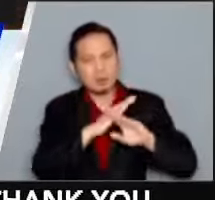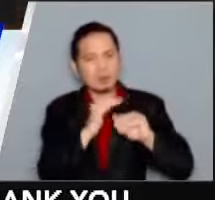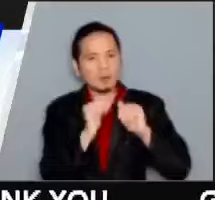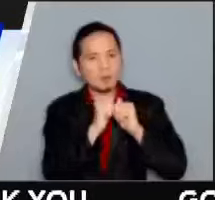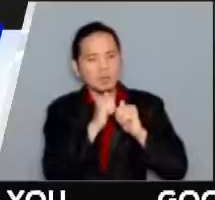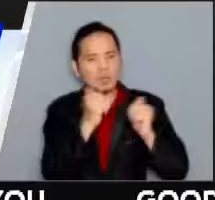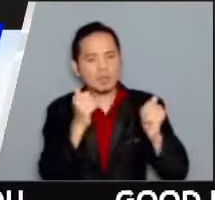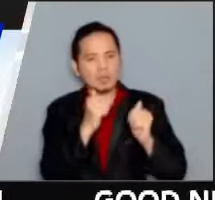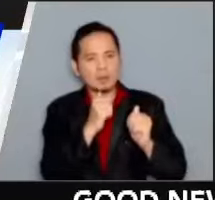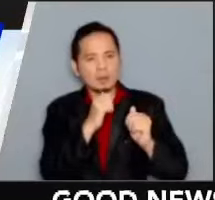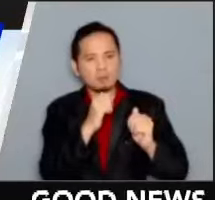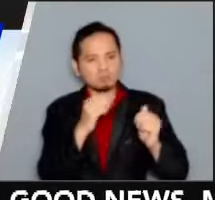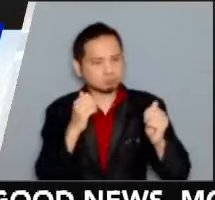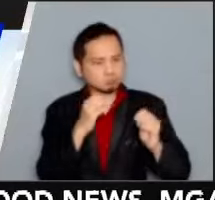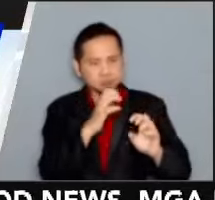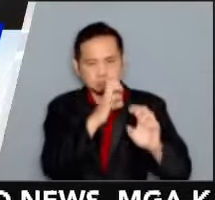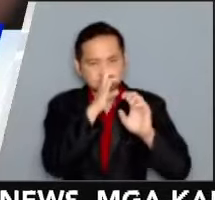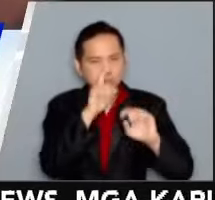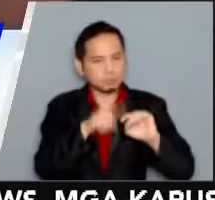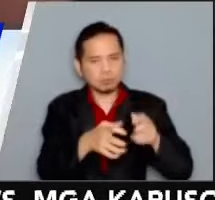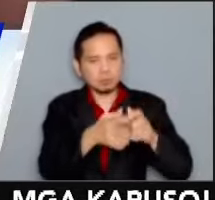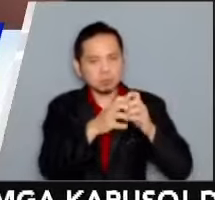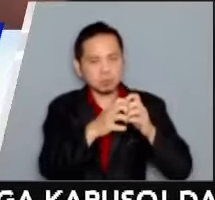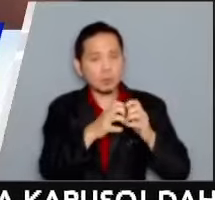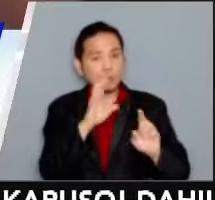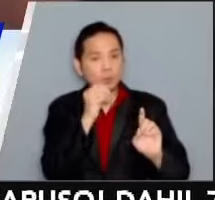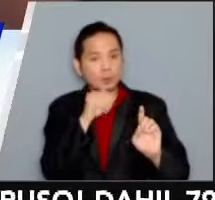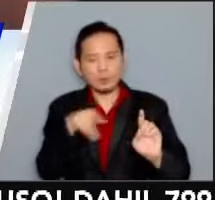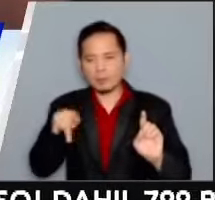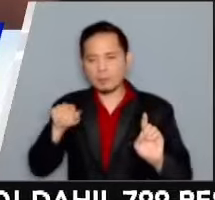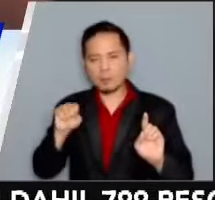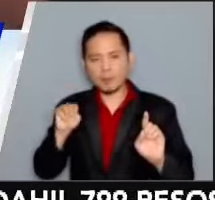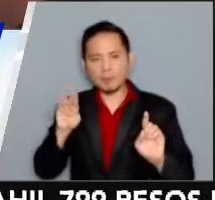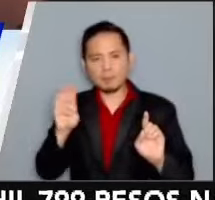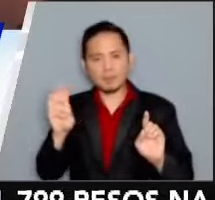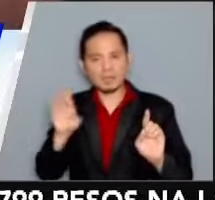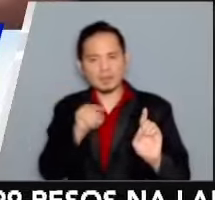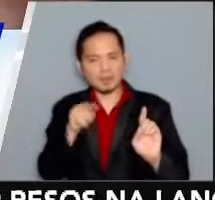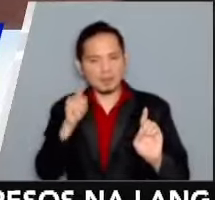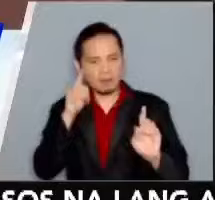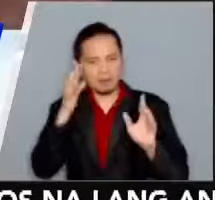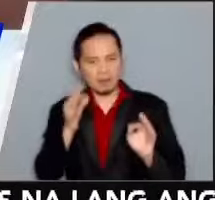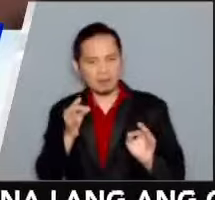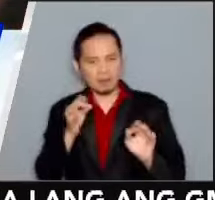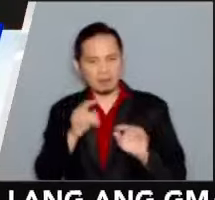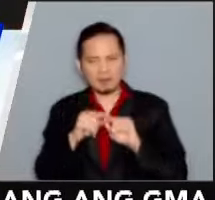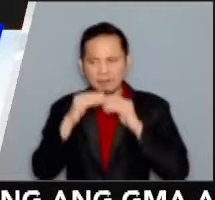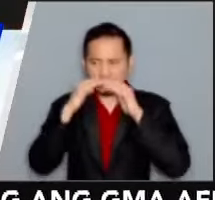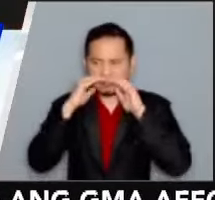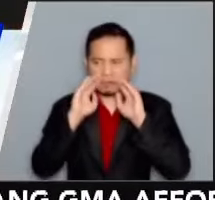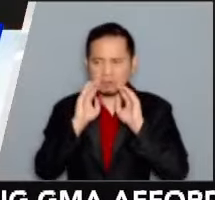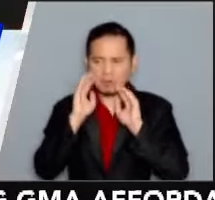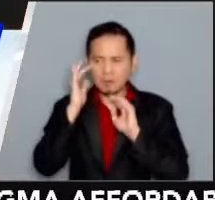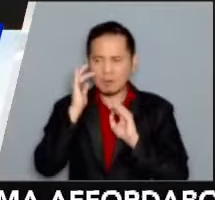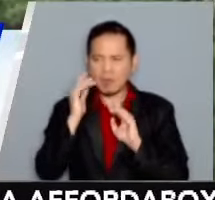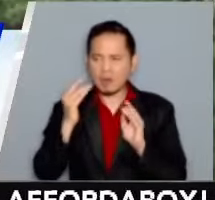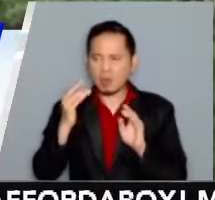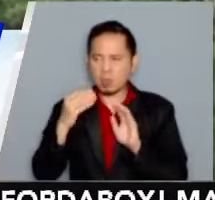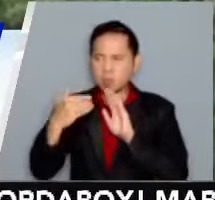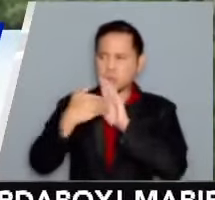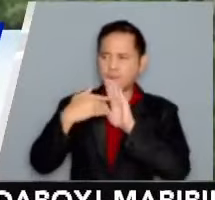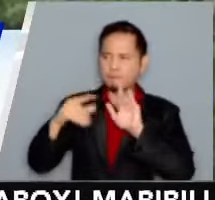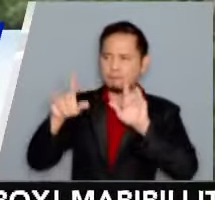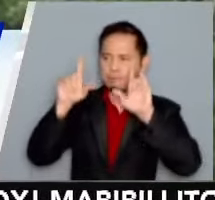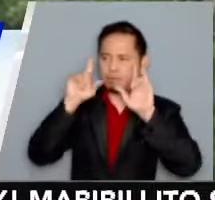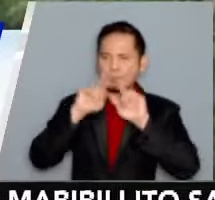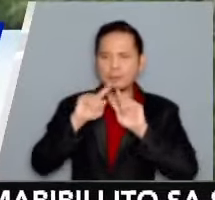nga ah nalulungkot tayo kasi Bakit nasi single out tayo eh Marami naman diyan